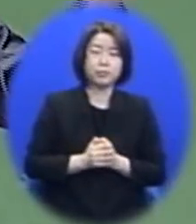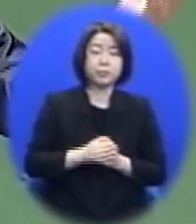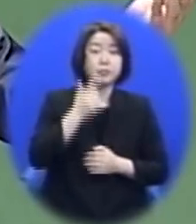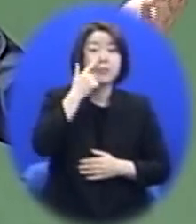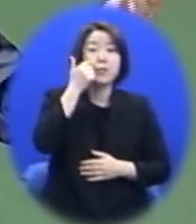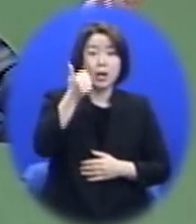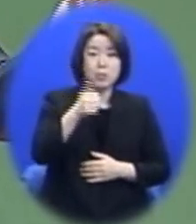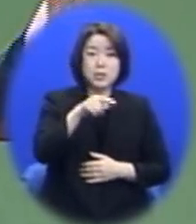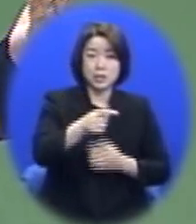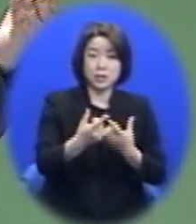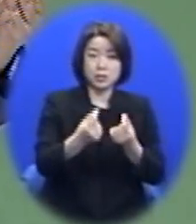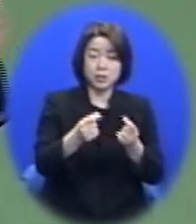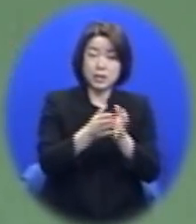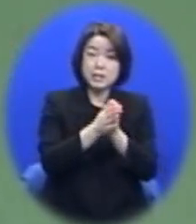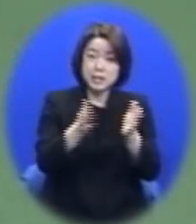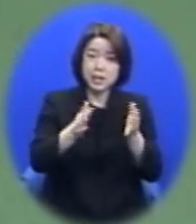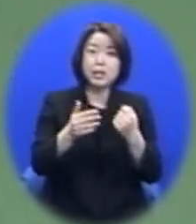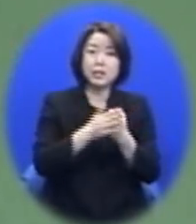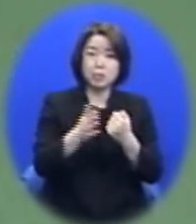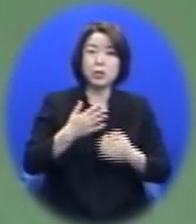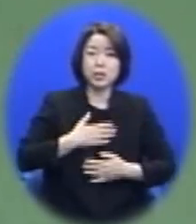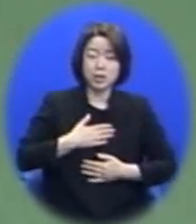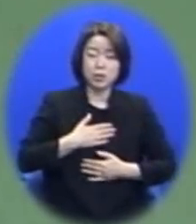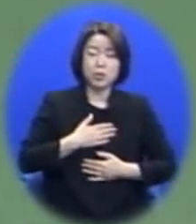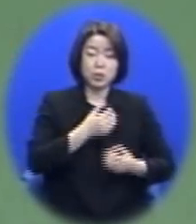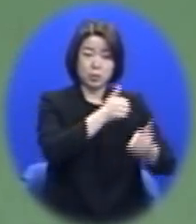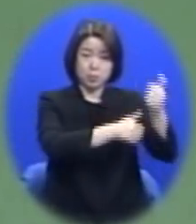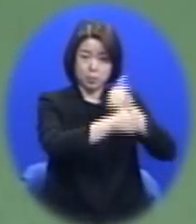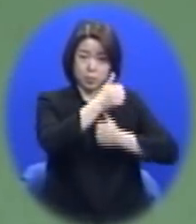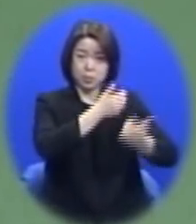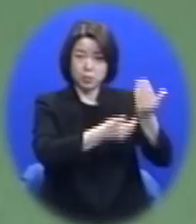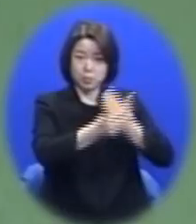아버지가 그렇게 시작을 했으니 나도 그렇게 한 것뿐입니다.